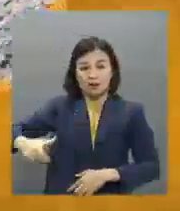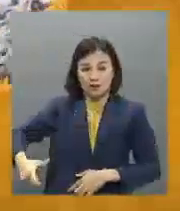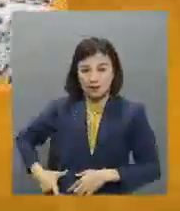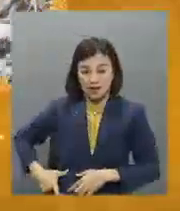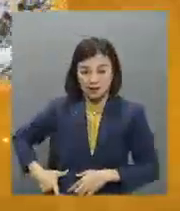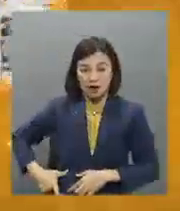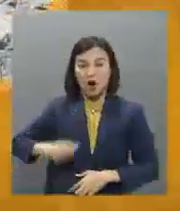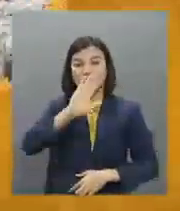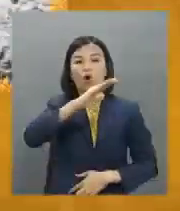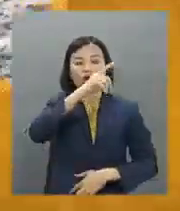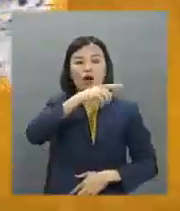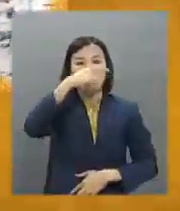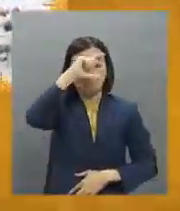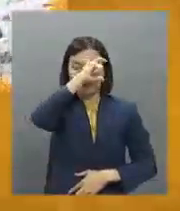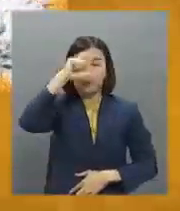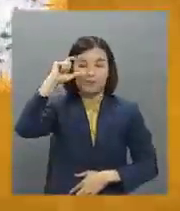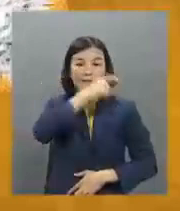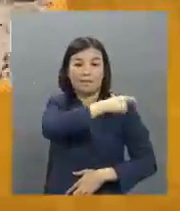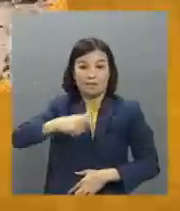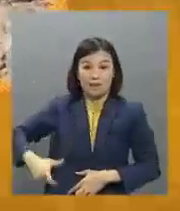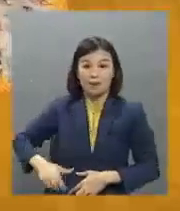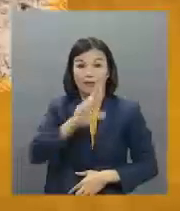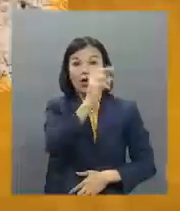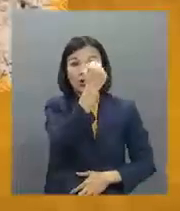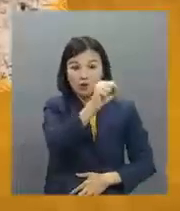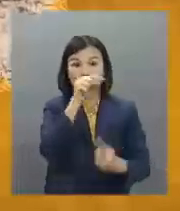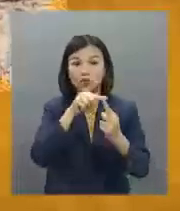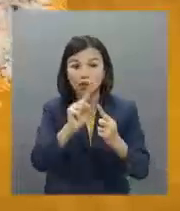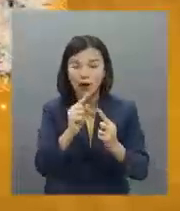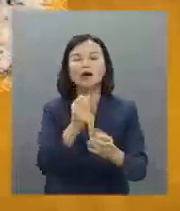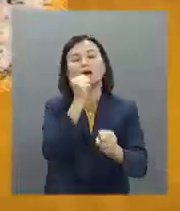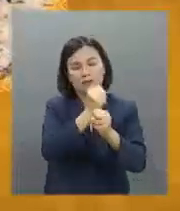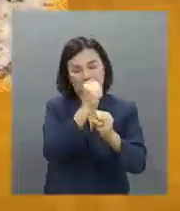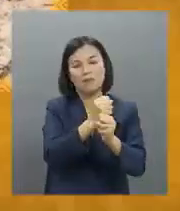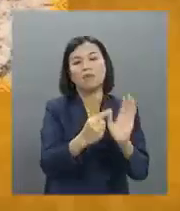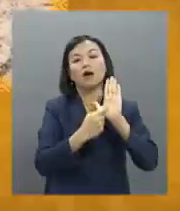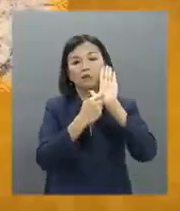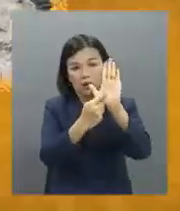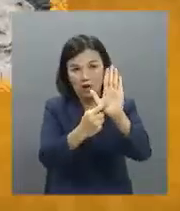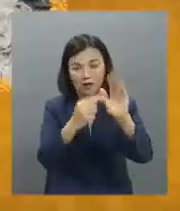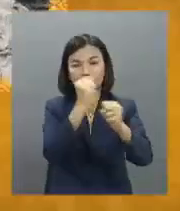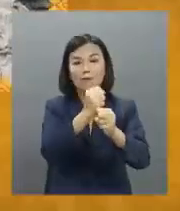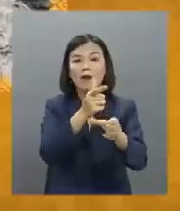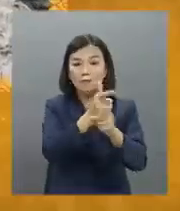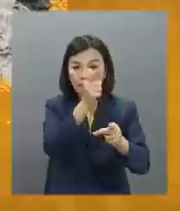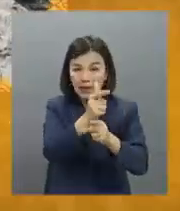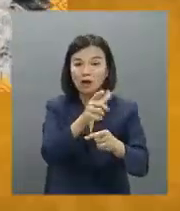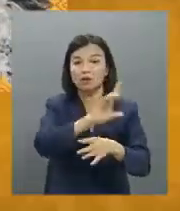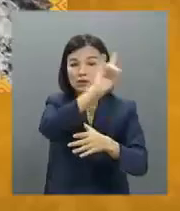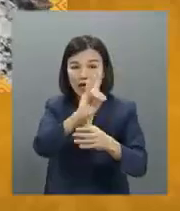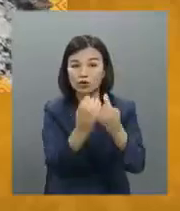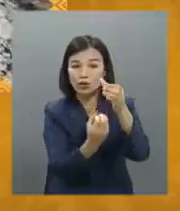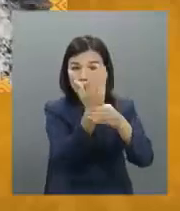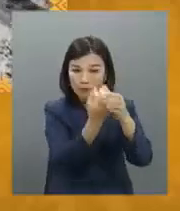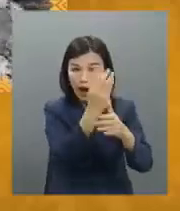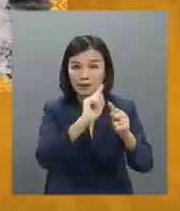พระบรมราชินีนาถพระบรมราชชนนีพันปีหลวงดำเนินโครงการฟาร์มตัวอย่างต้านภัยโควิด-19 เ